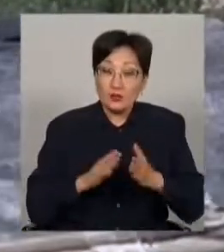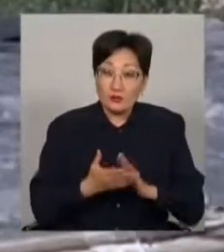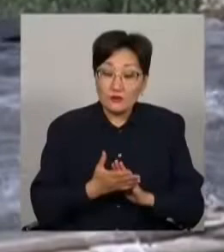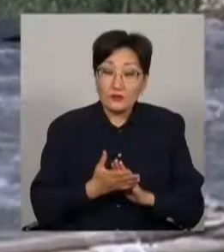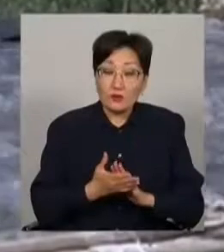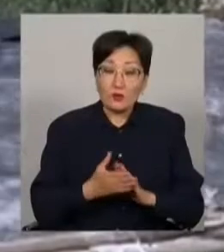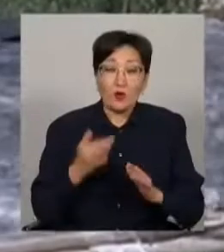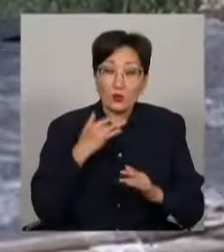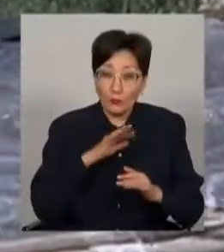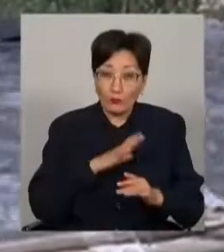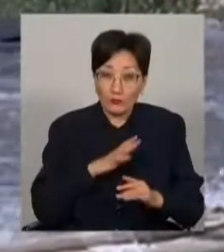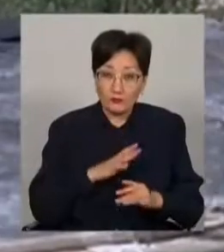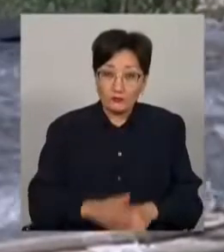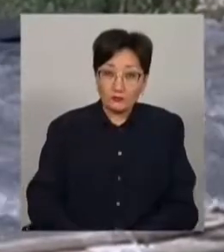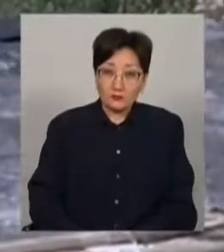аз болмайтын көрінеді.